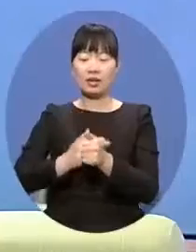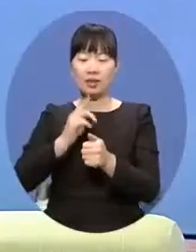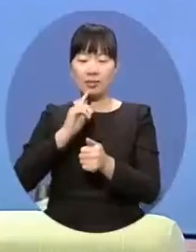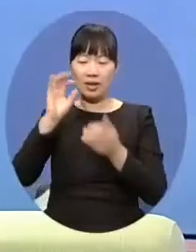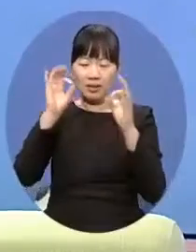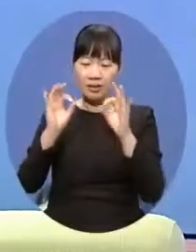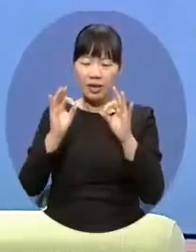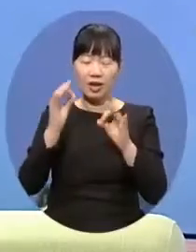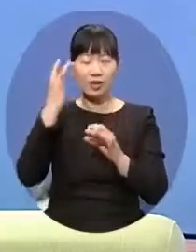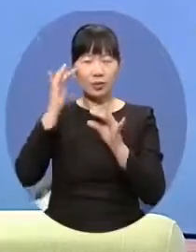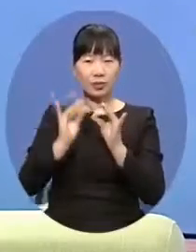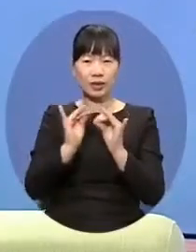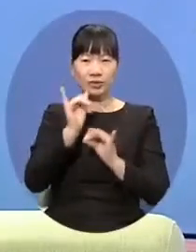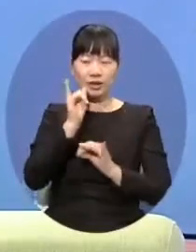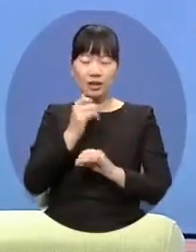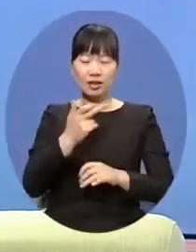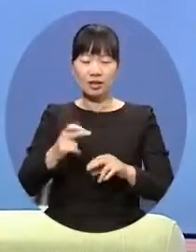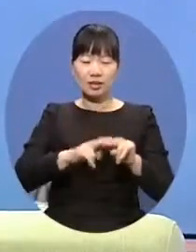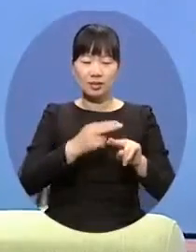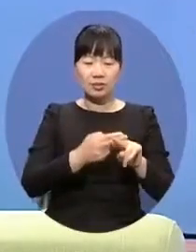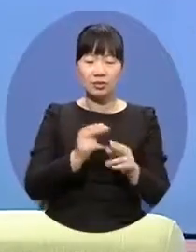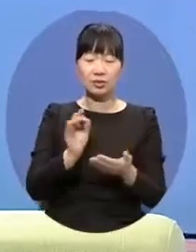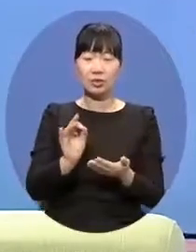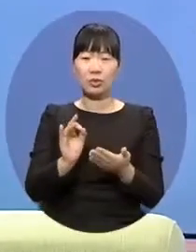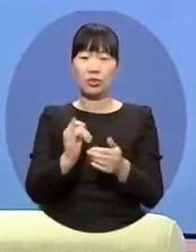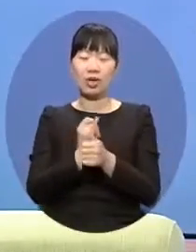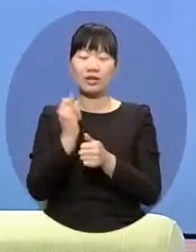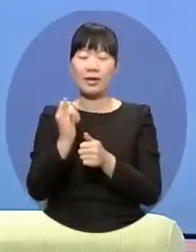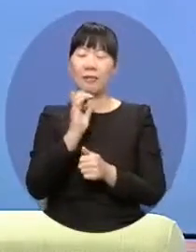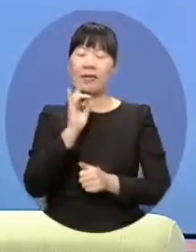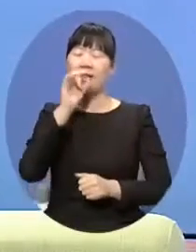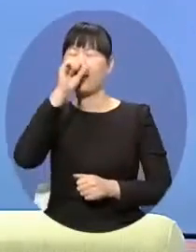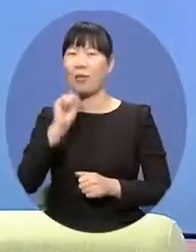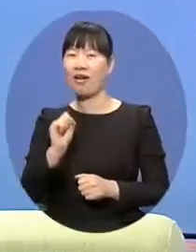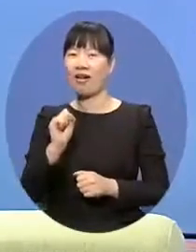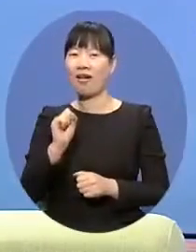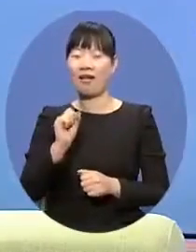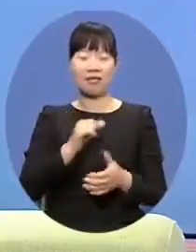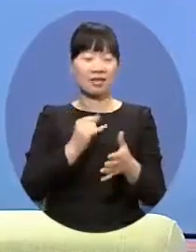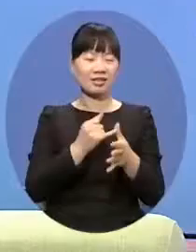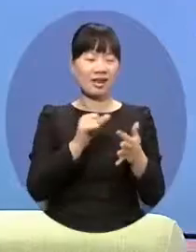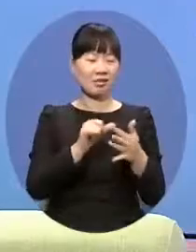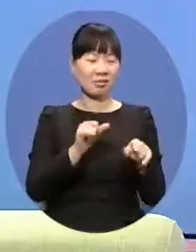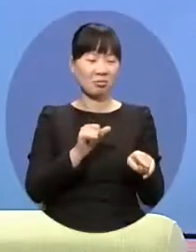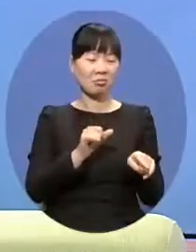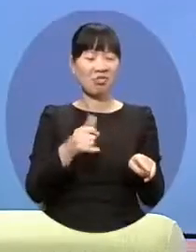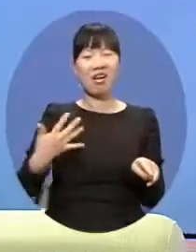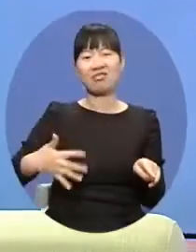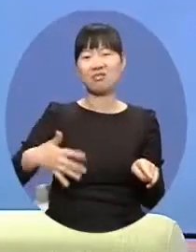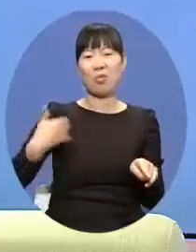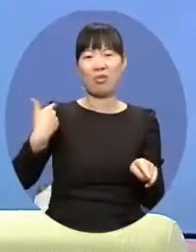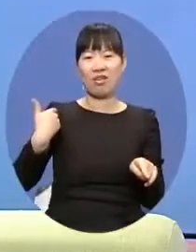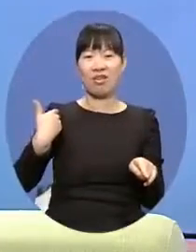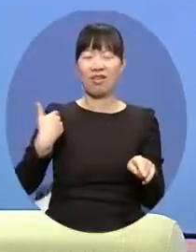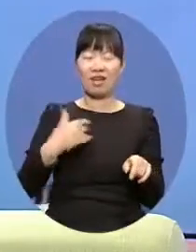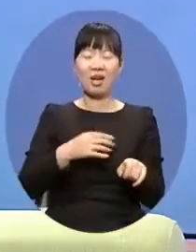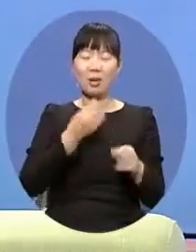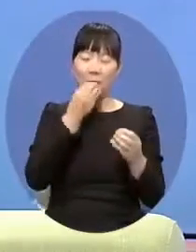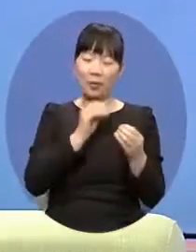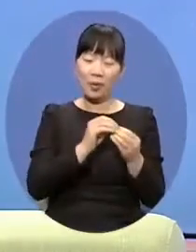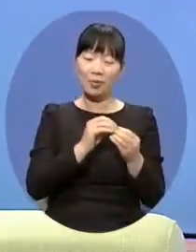공감이 되는 게, 큰 선물이나 돈은 아내만 좋아하지 아이들은 그걸 모르더라고요. 아이들은 정말 뽀뽀해 주는 거,